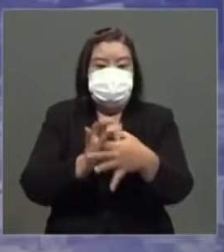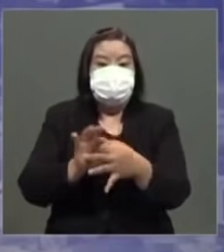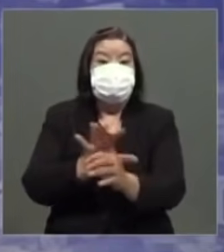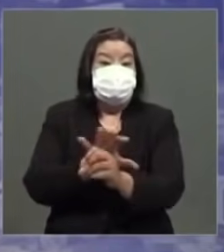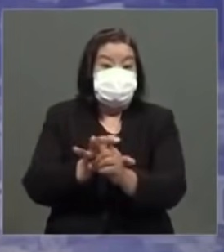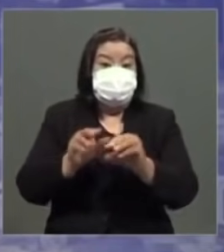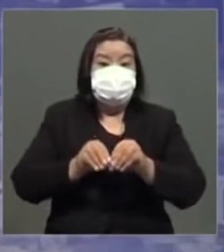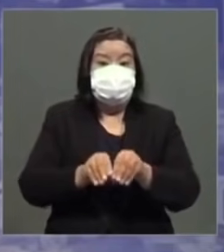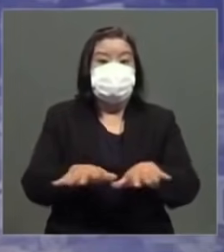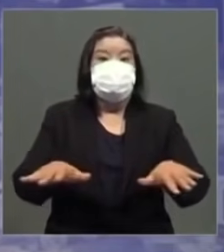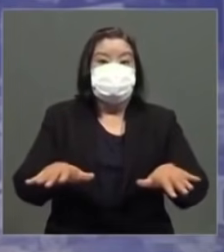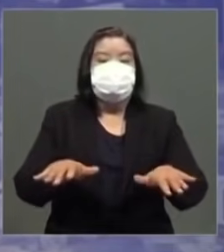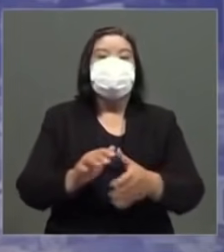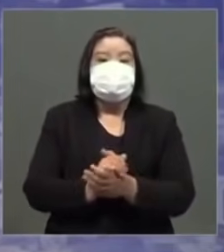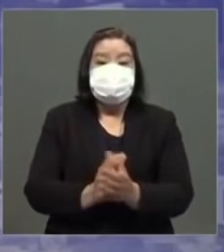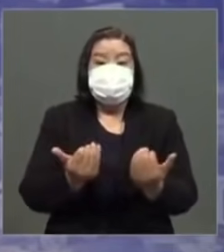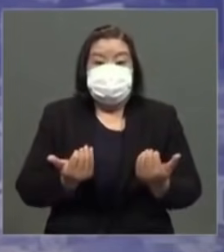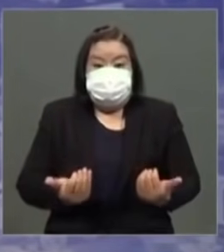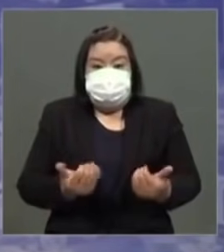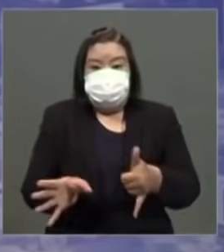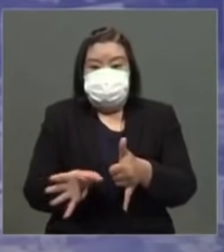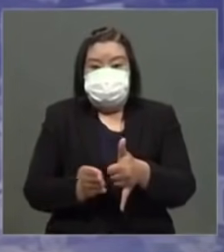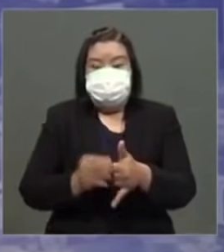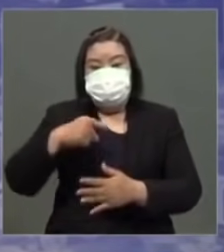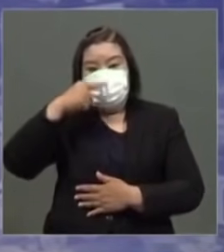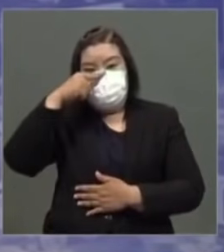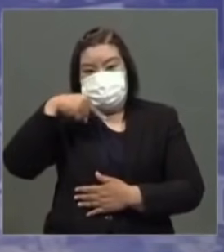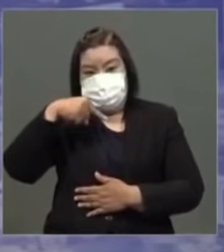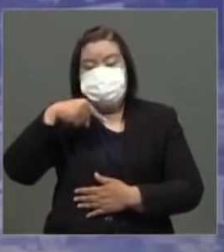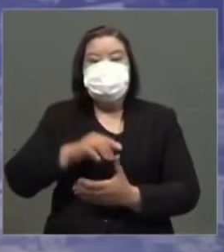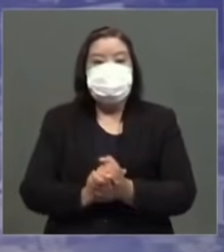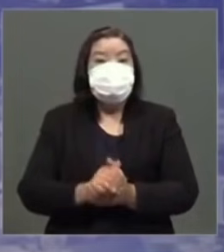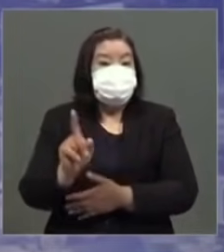ครับวันนี้ตัวเลขของประเทศไทยก็ได้ออกไปแล้วนะครับ